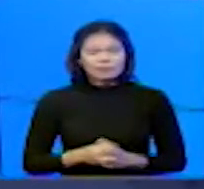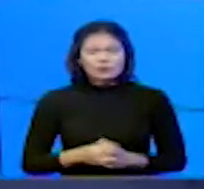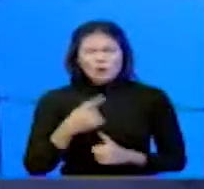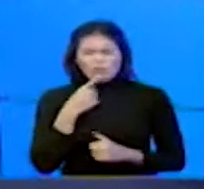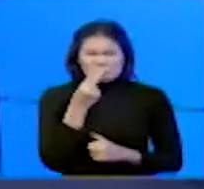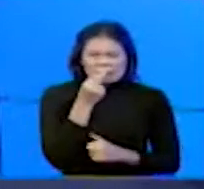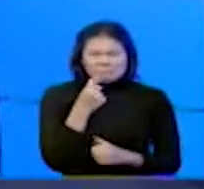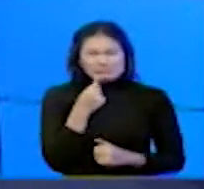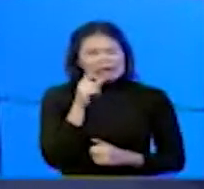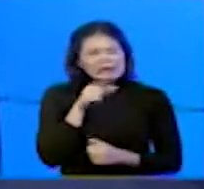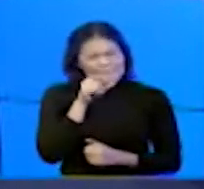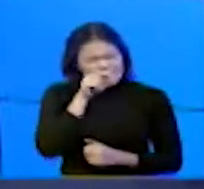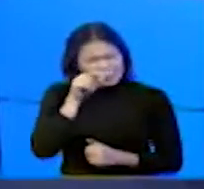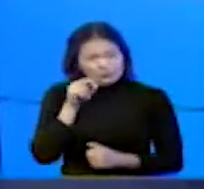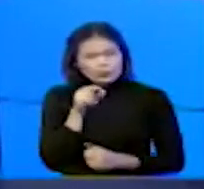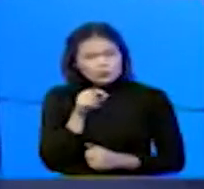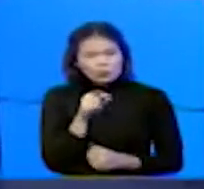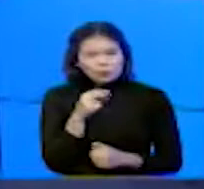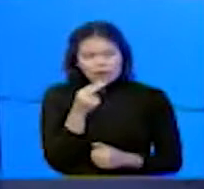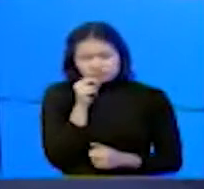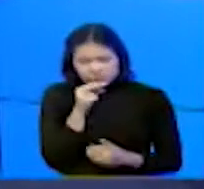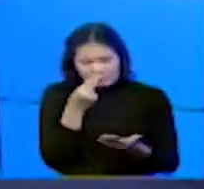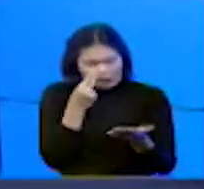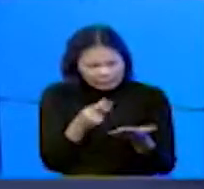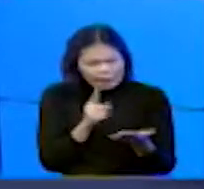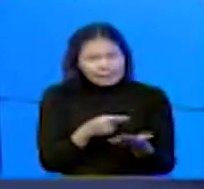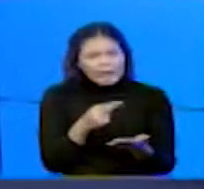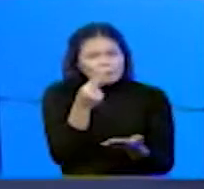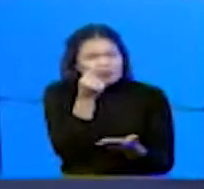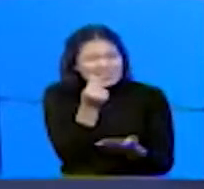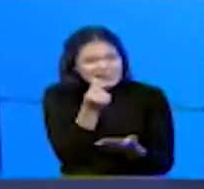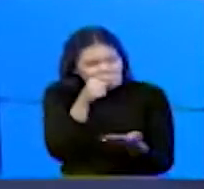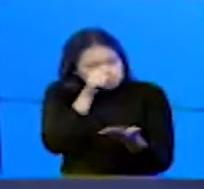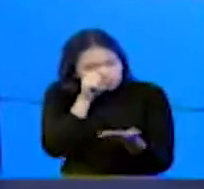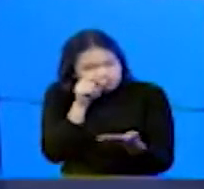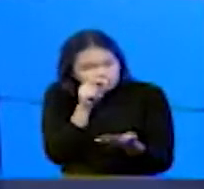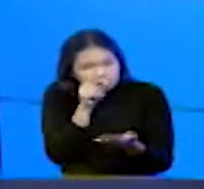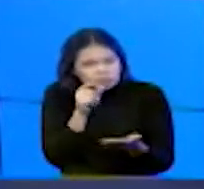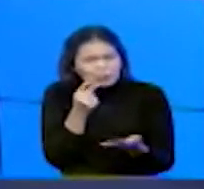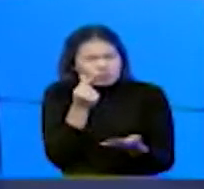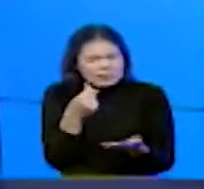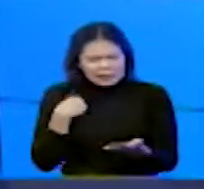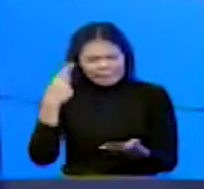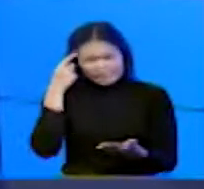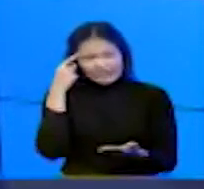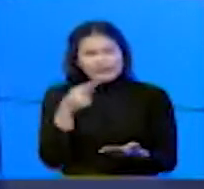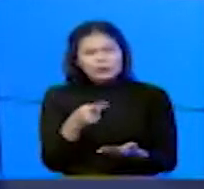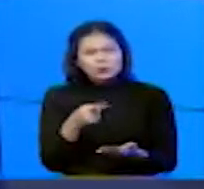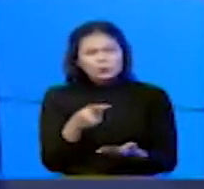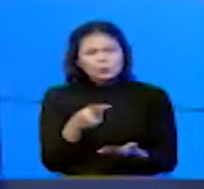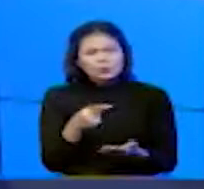batu gitu. Waktu dilihat ternyata? Putih. Oh, putih. Dikira itu mute